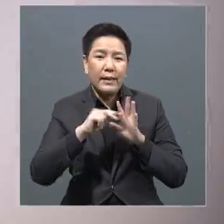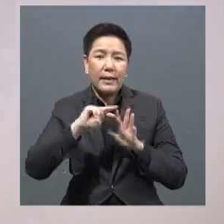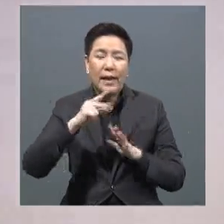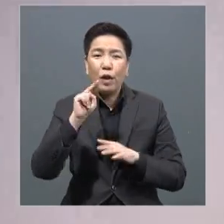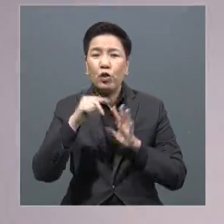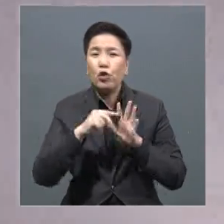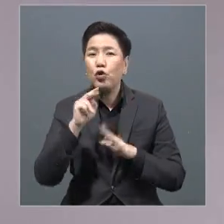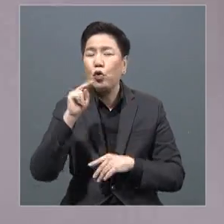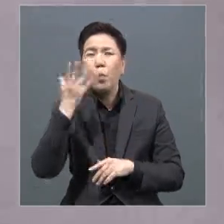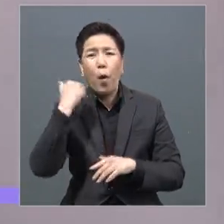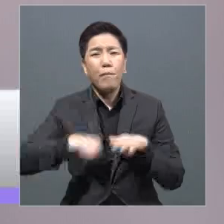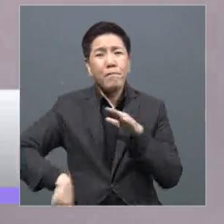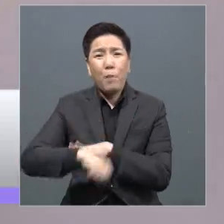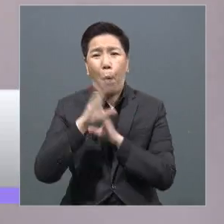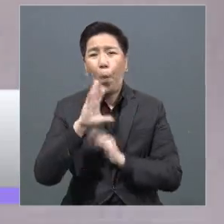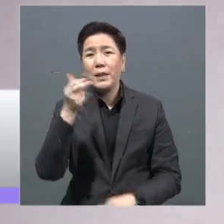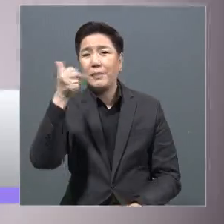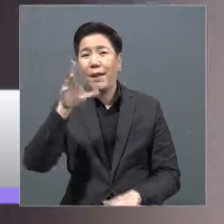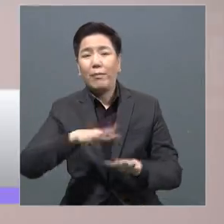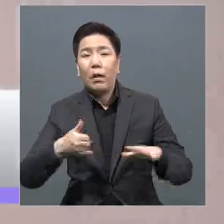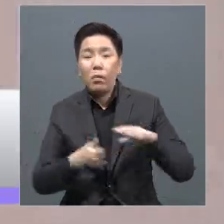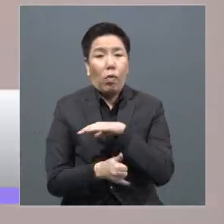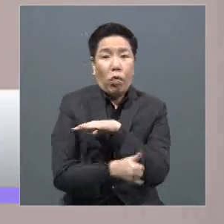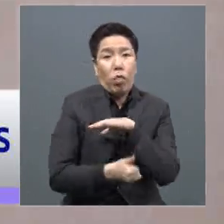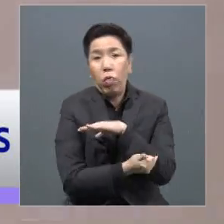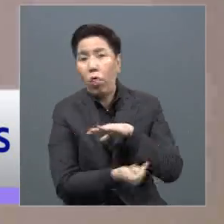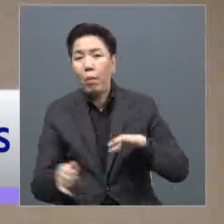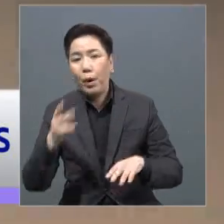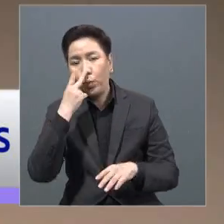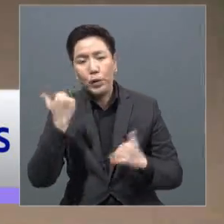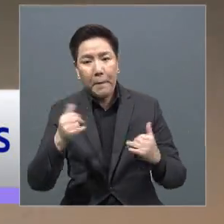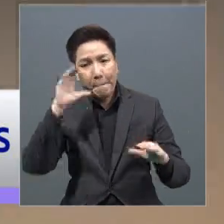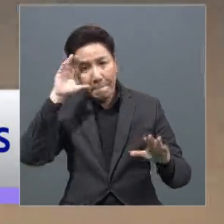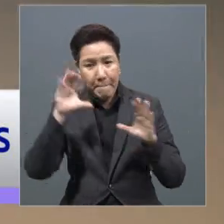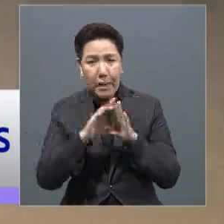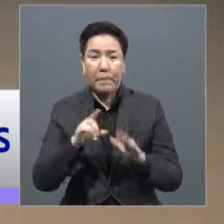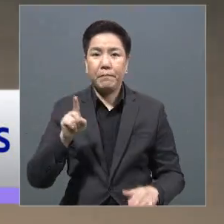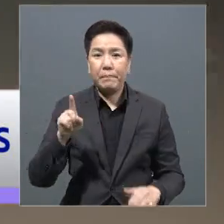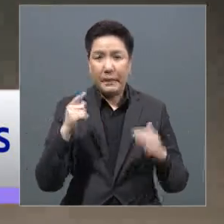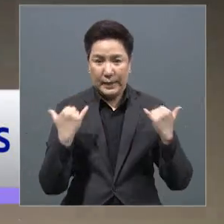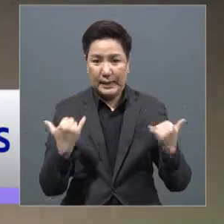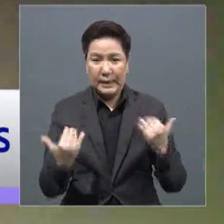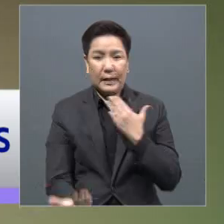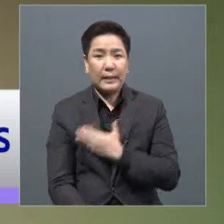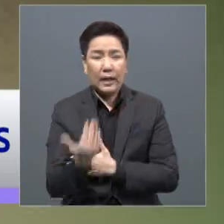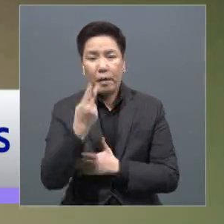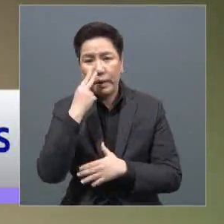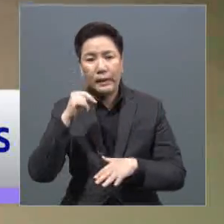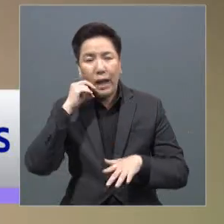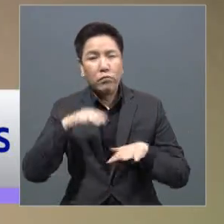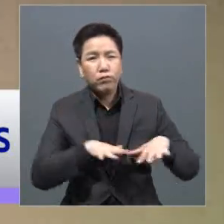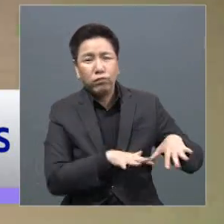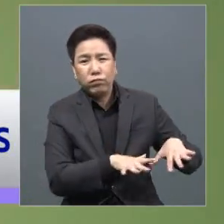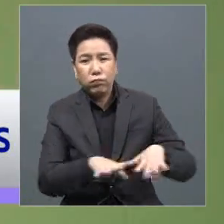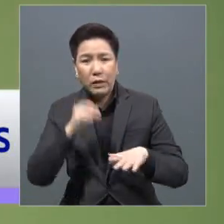13หมูป่าอะคาเดมี่ใช่มั้ยคะที่จังหวัดเชียงรายคุณผู้ชมดูสภาพนี่แหละค่ะเช้านี้เนี่ยคือปลาปรากฏว่ามีน้ำเนี่ยไหล